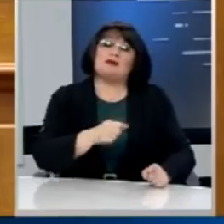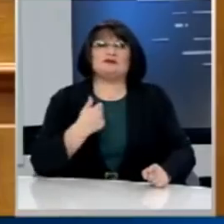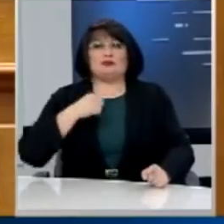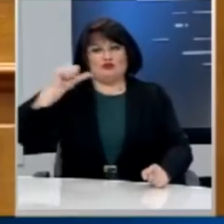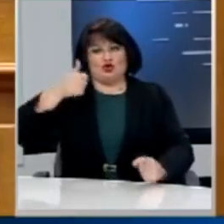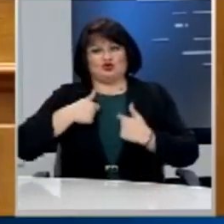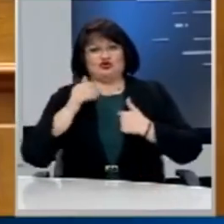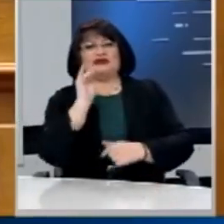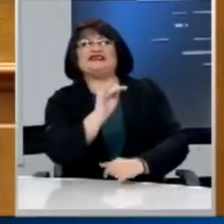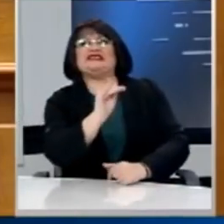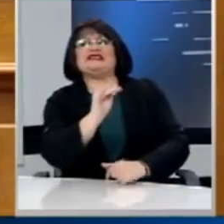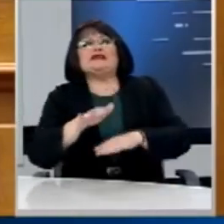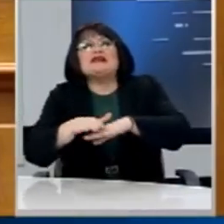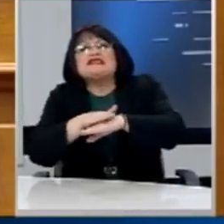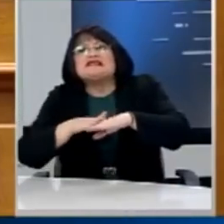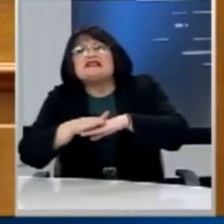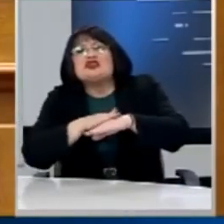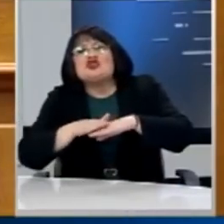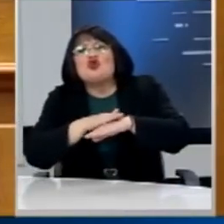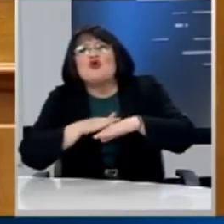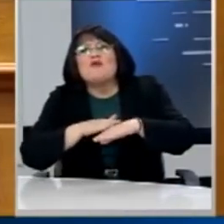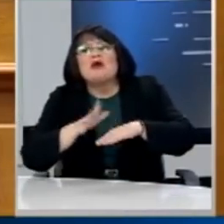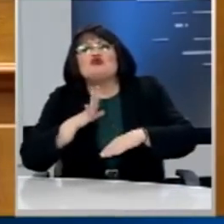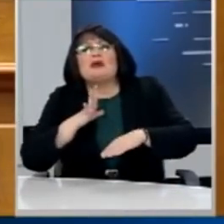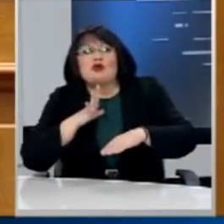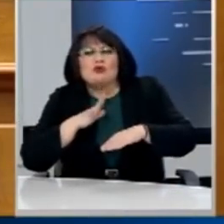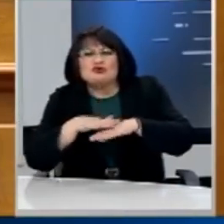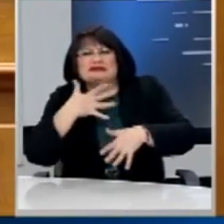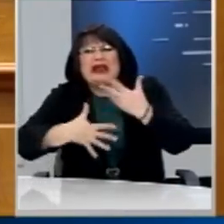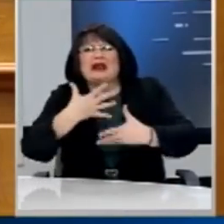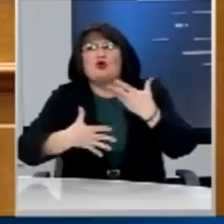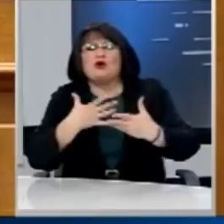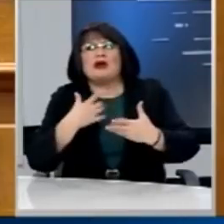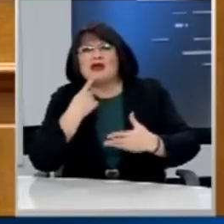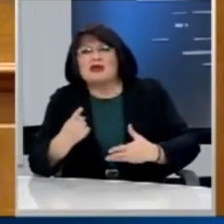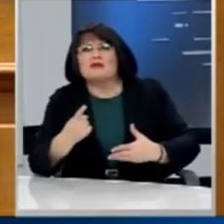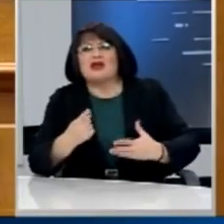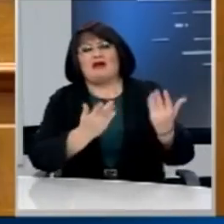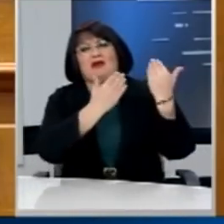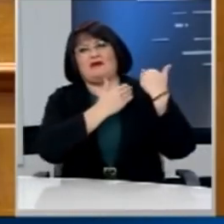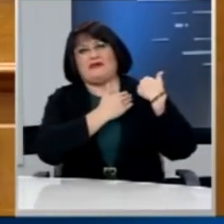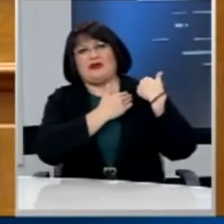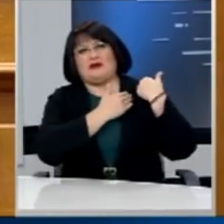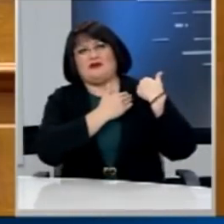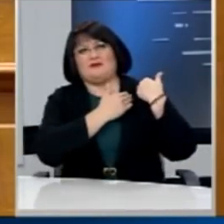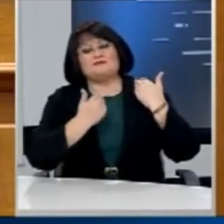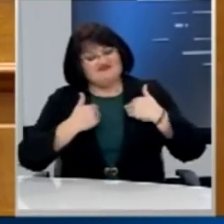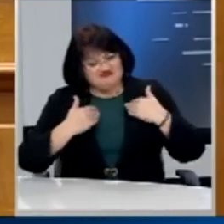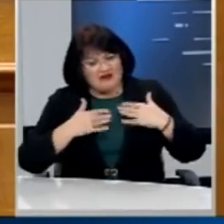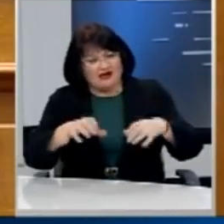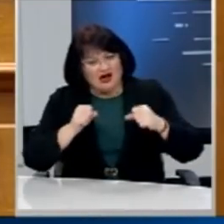πρώτος συγγνώμη για την ταλαιπωρία από τους συμπολίτες μας. Αλλά αναλαμβάνω ταυτόχρονα και